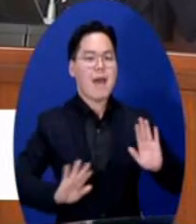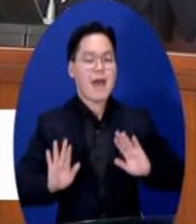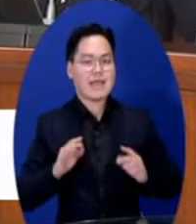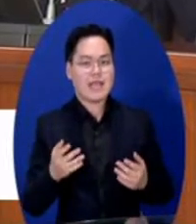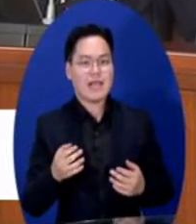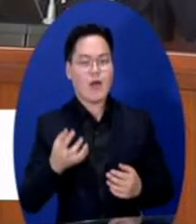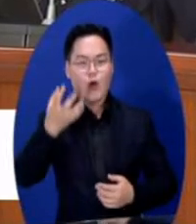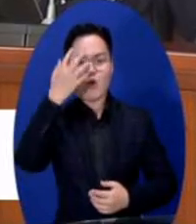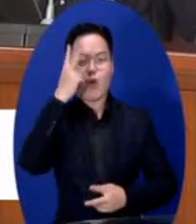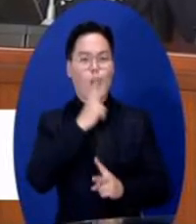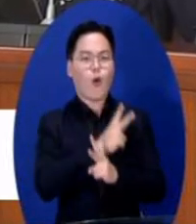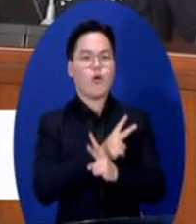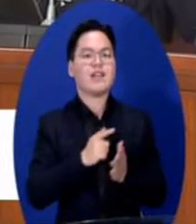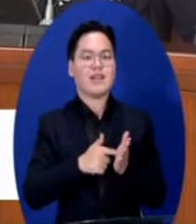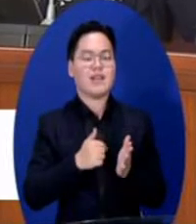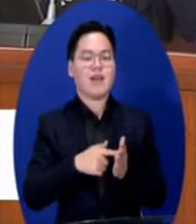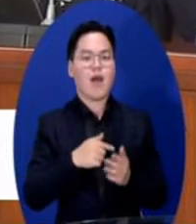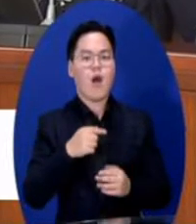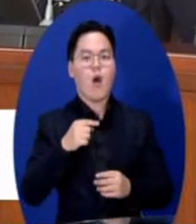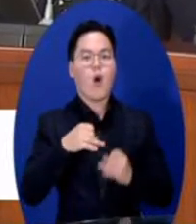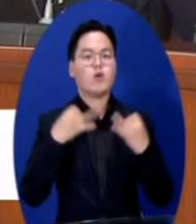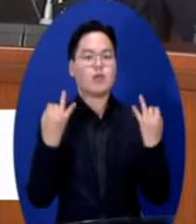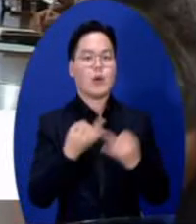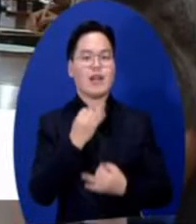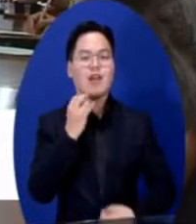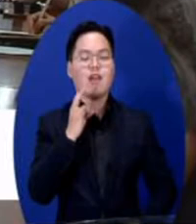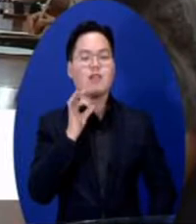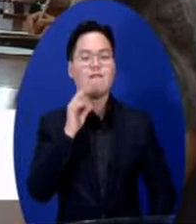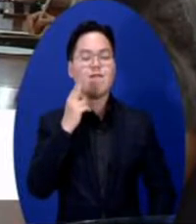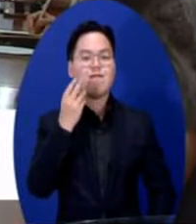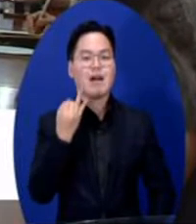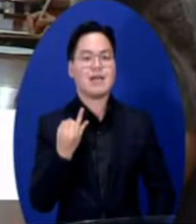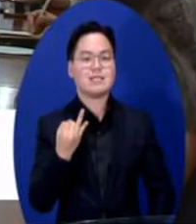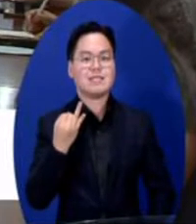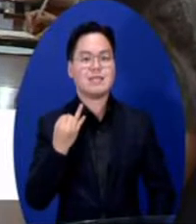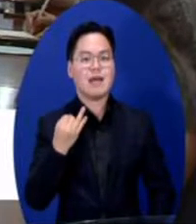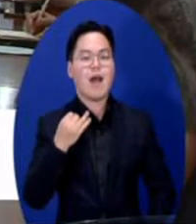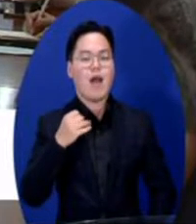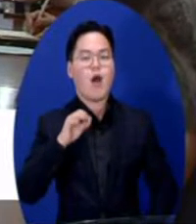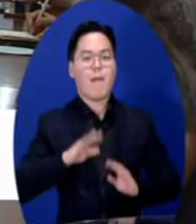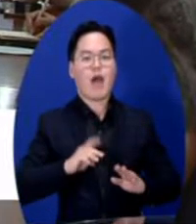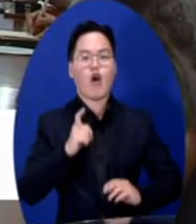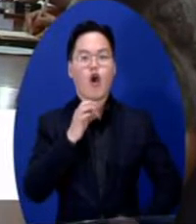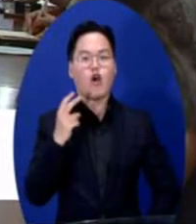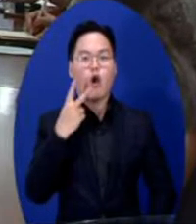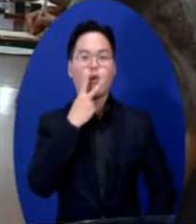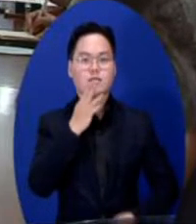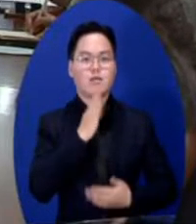байгуулах шаардлага бий гэж Улсын хурлын инновац цахим бодлогын байнгын хорооны удирдлага үзэж байна.